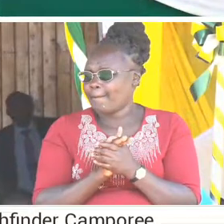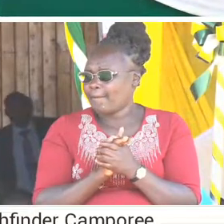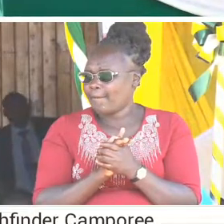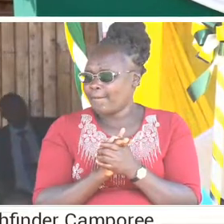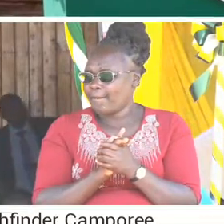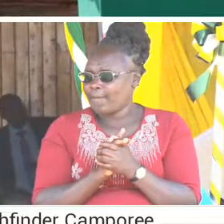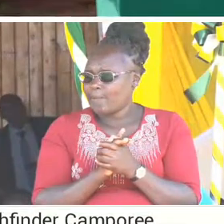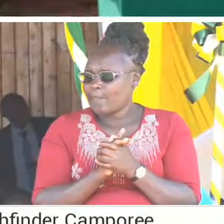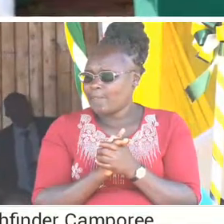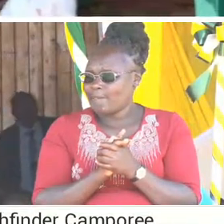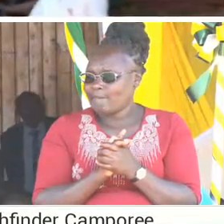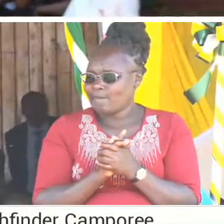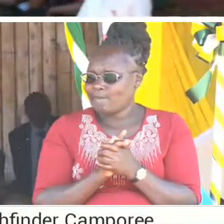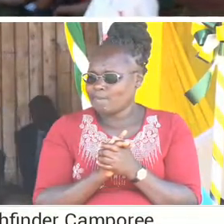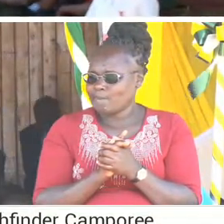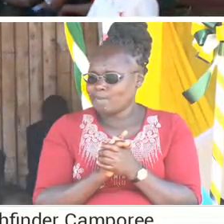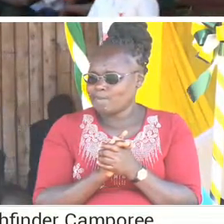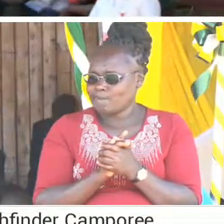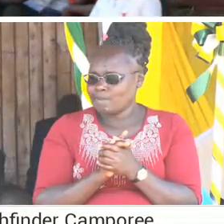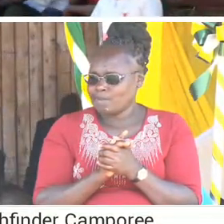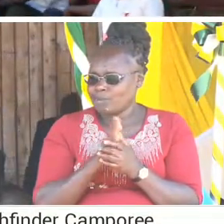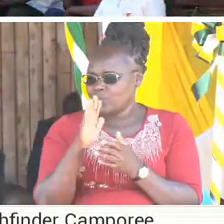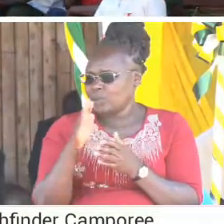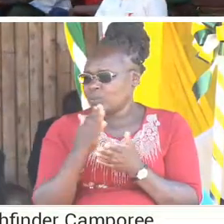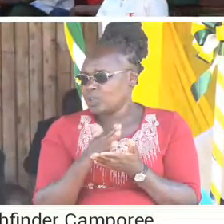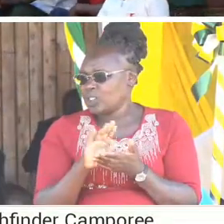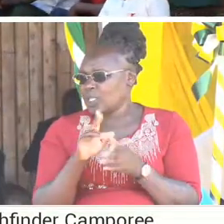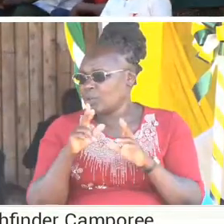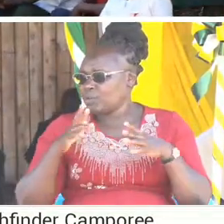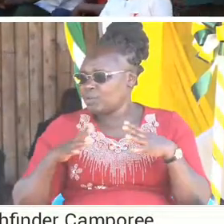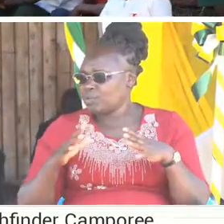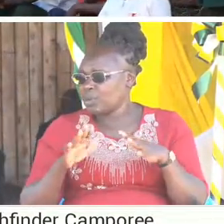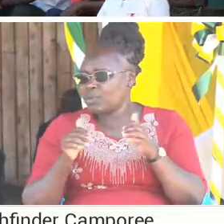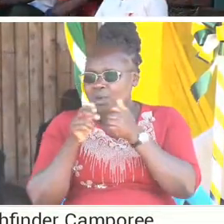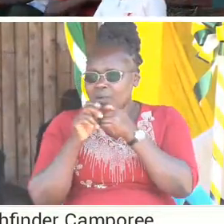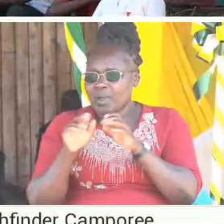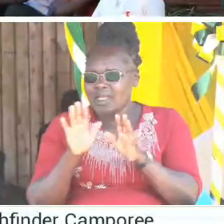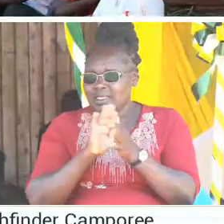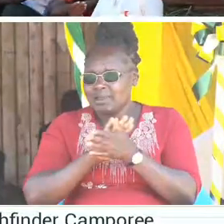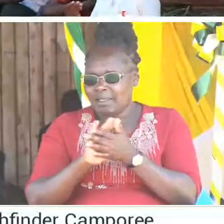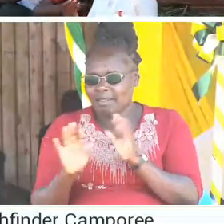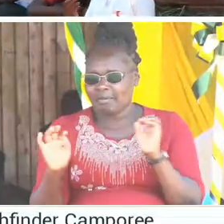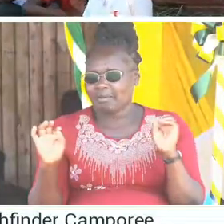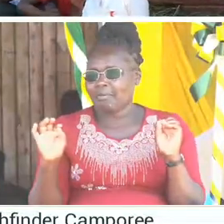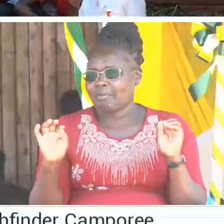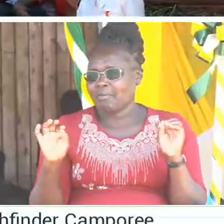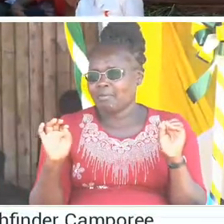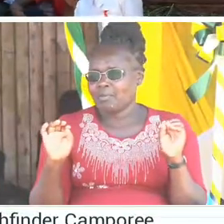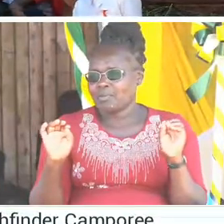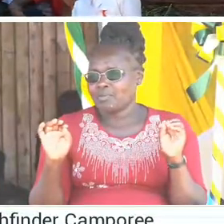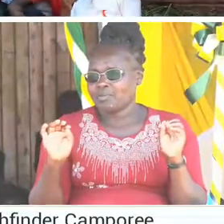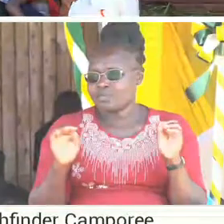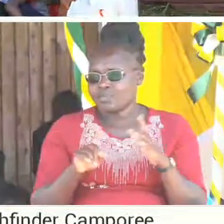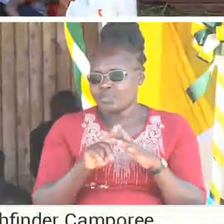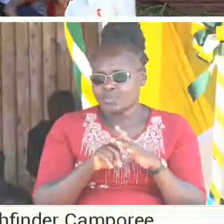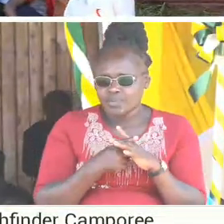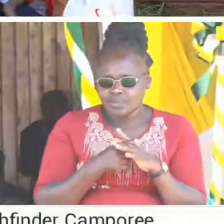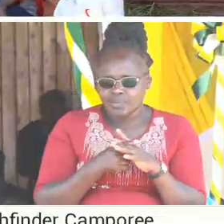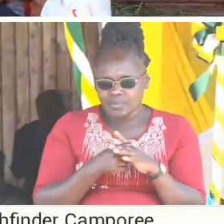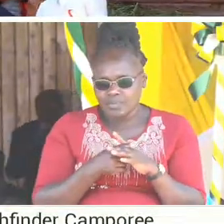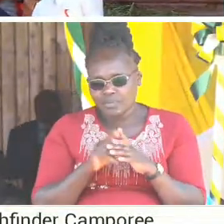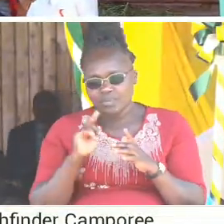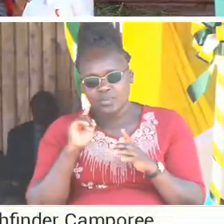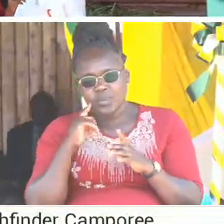chako kiko vile vile. Hakikui, hubadiliki, biashara yako umeanzisha ya duka, iko vile vile,